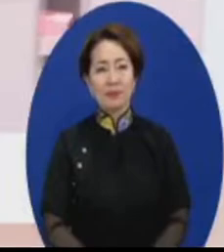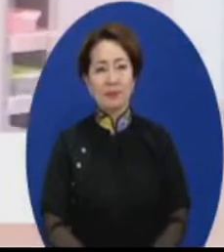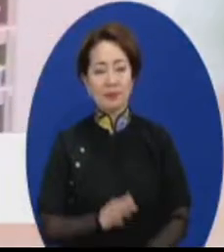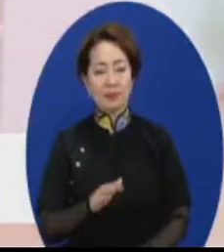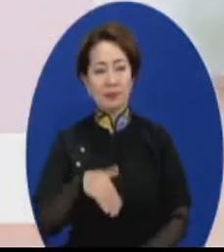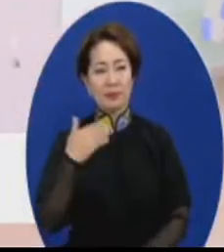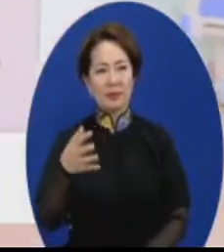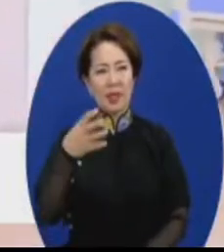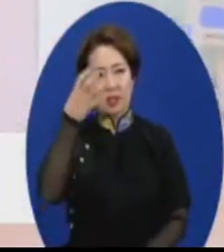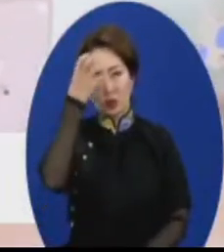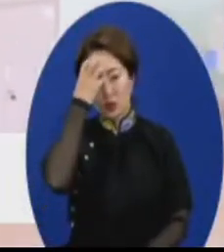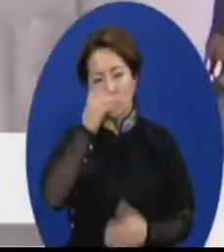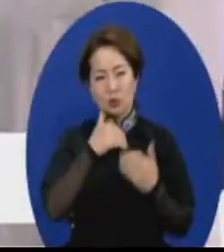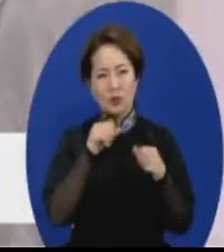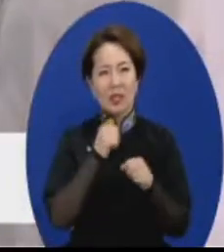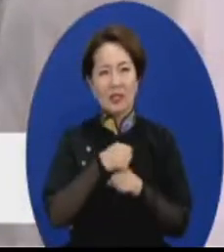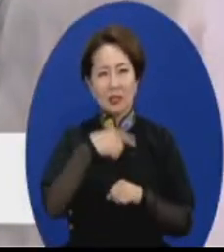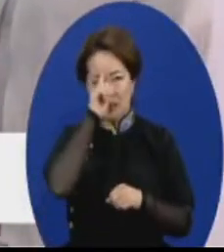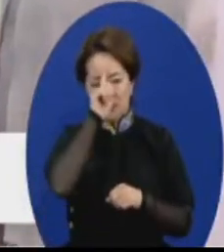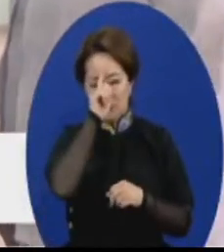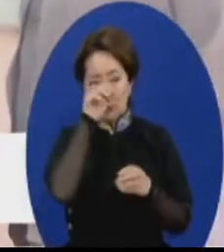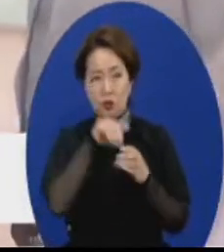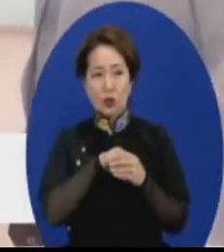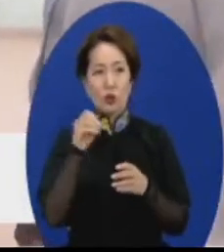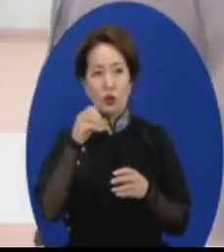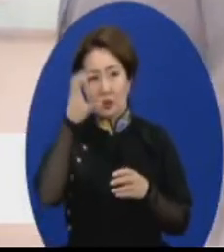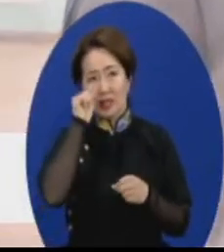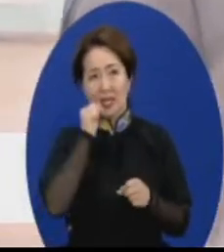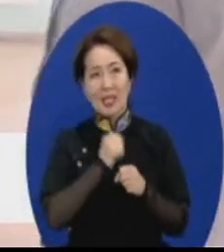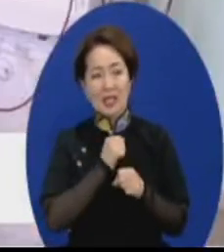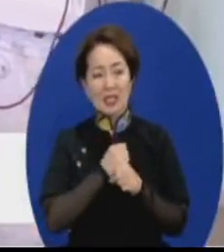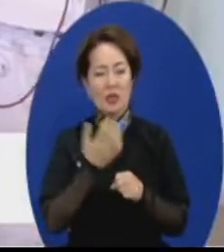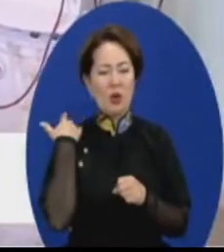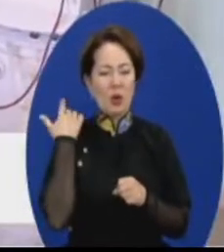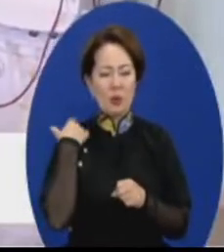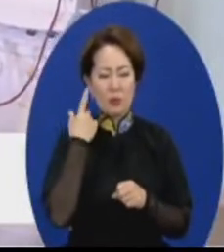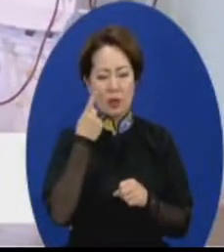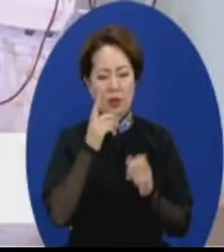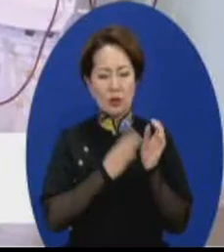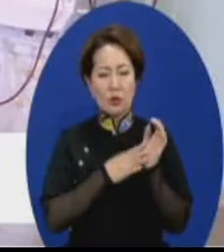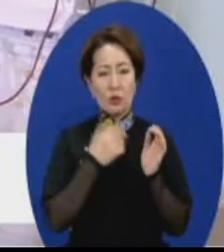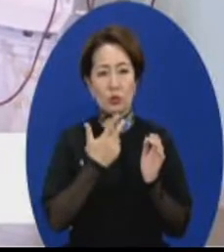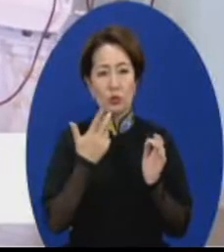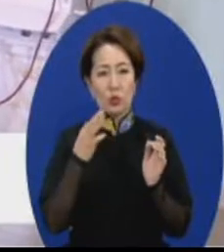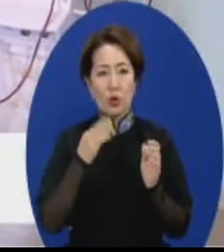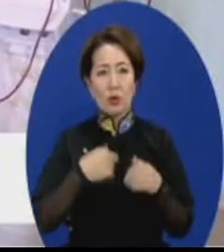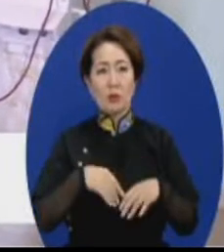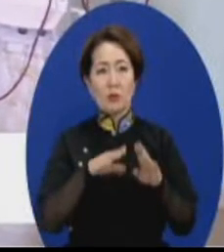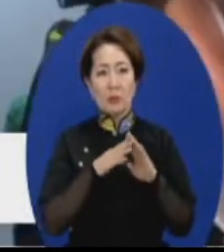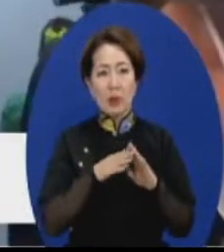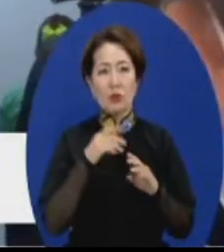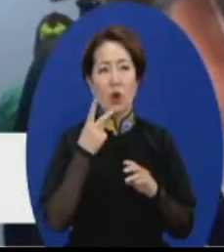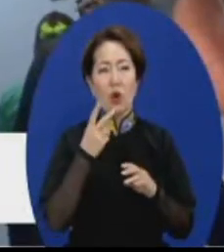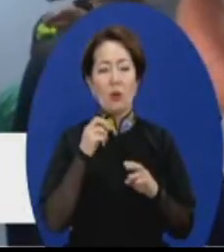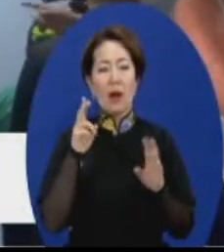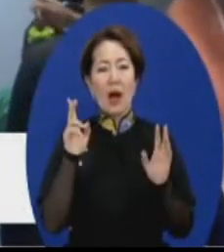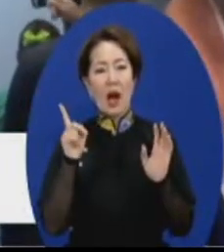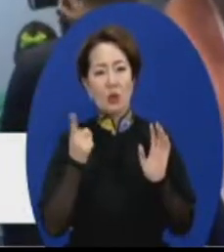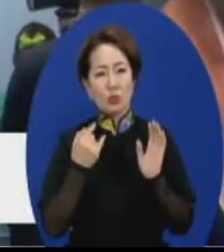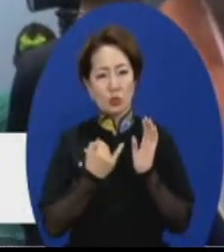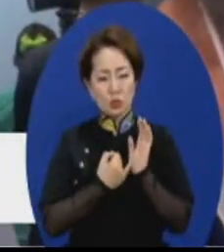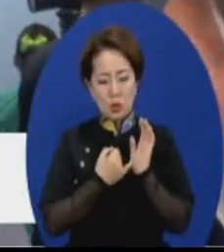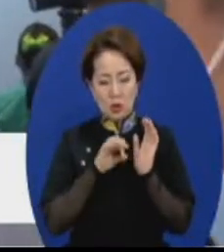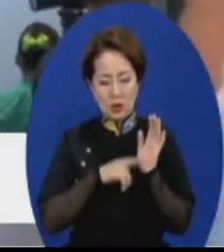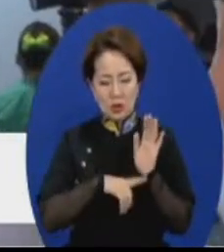За дараа нь төрийн засгийн албан хаагчдын нэгдсэн имлэгт ерөнхий сайд ажиллаа. Анх 1933 онд байгуулагдаж байсан 2016 оноос эхлэн 160 гаруй мянган